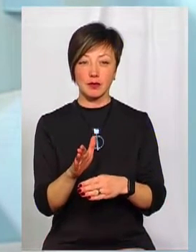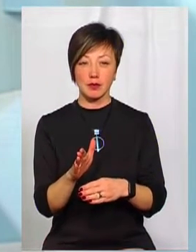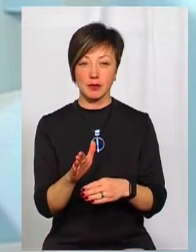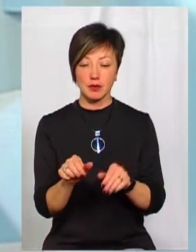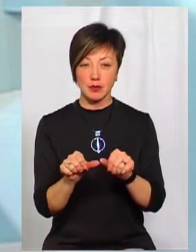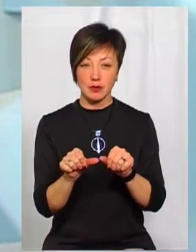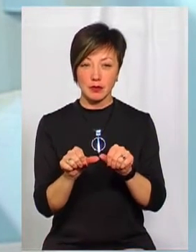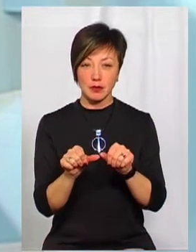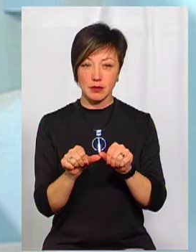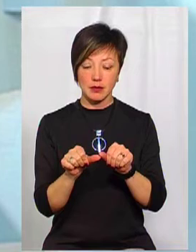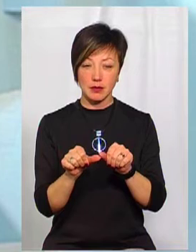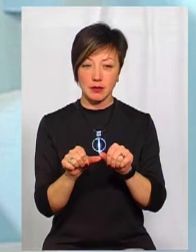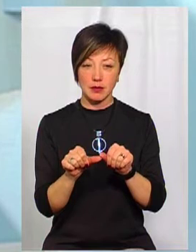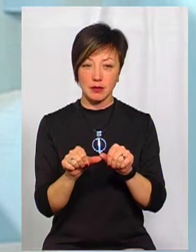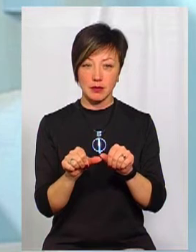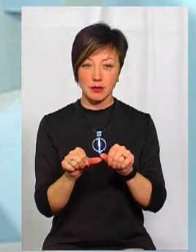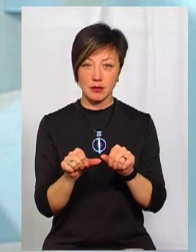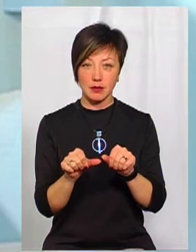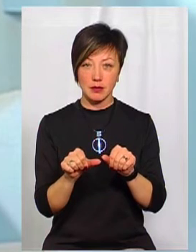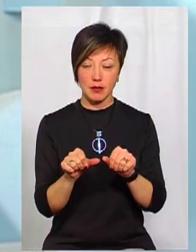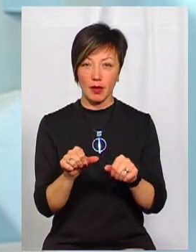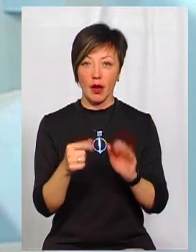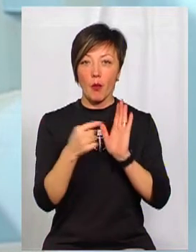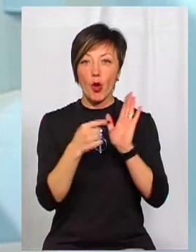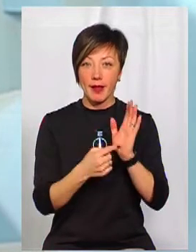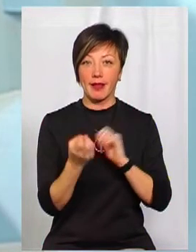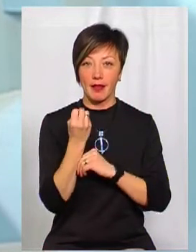поділу на 12 суми